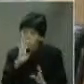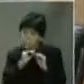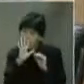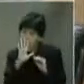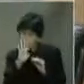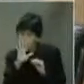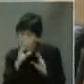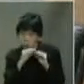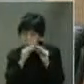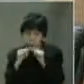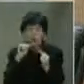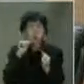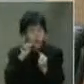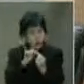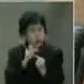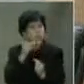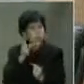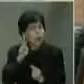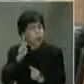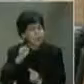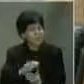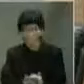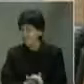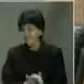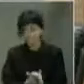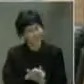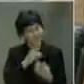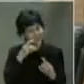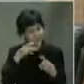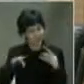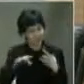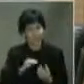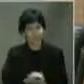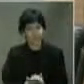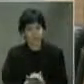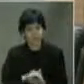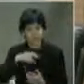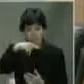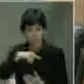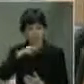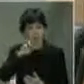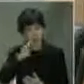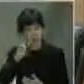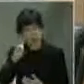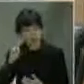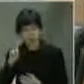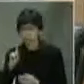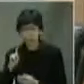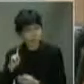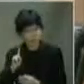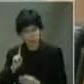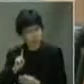การประชุมของคณะรัฐมนตรีมันไม่ใช่พระราชกิจฎีกาเล็กกว่าพระราชก